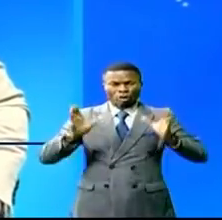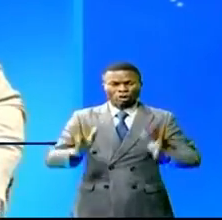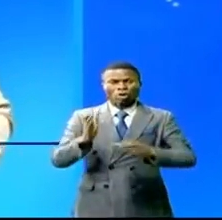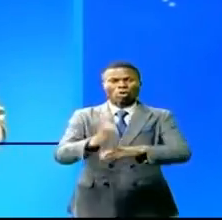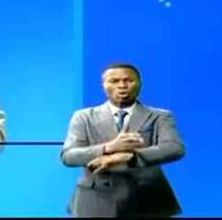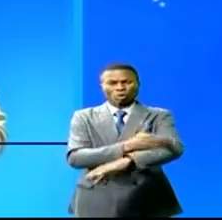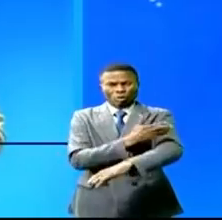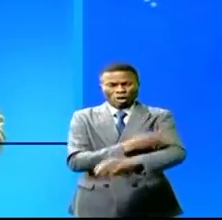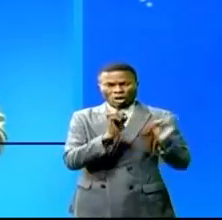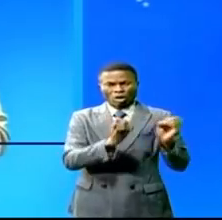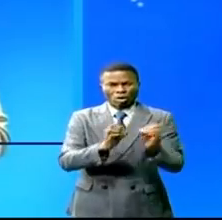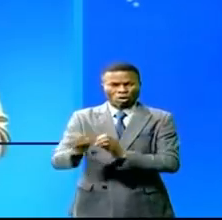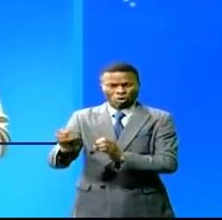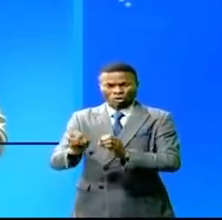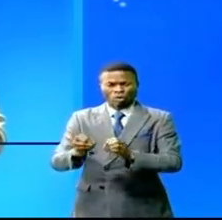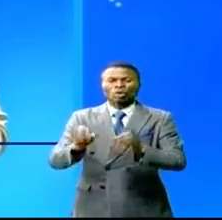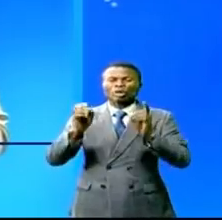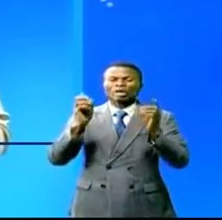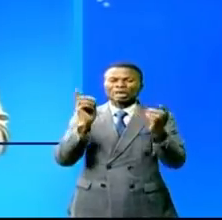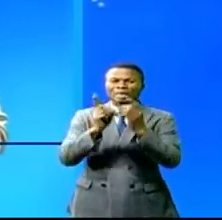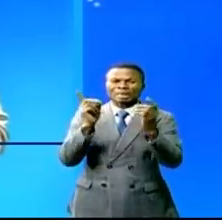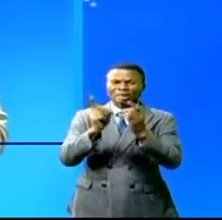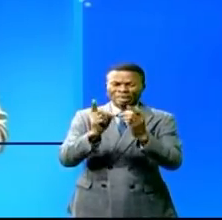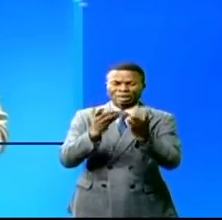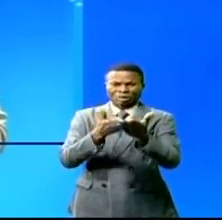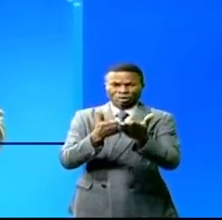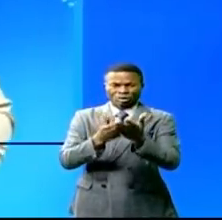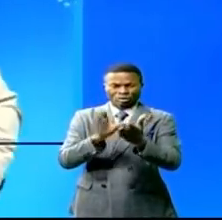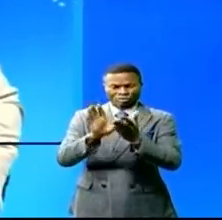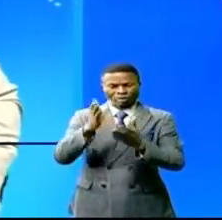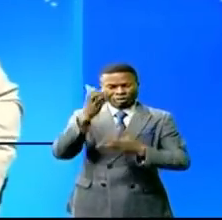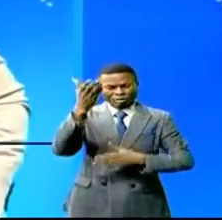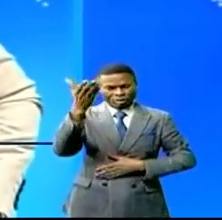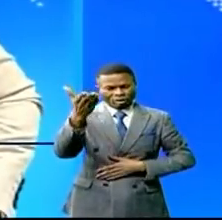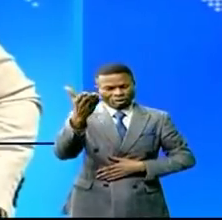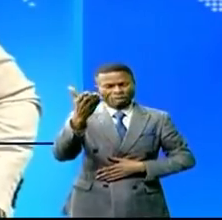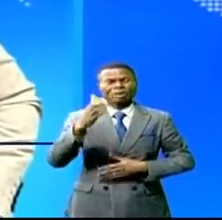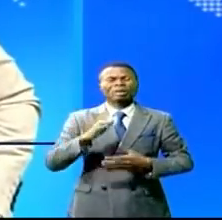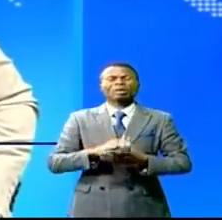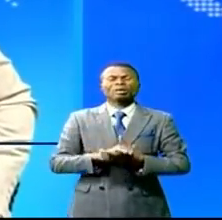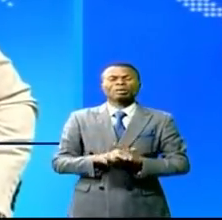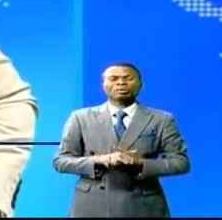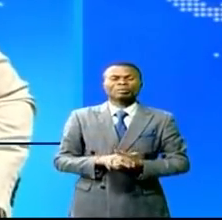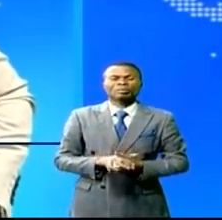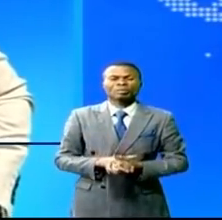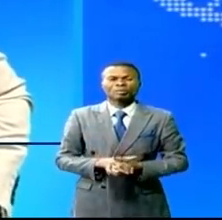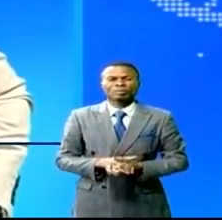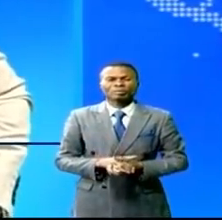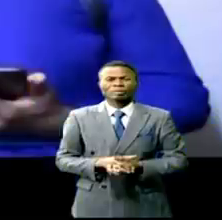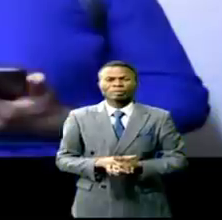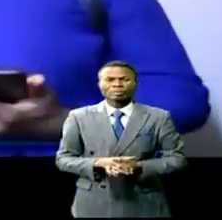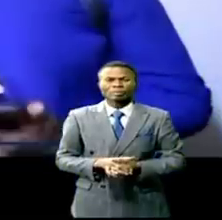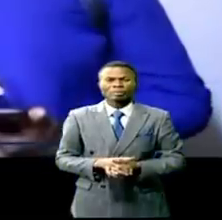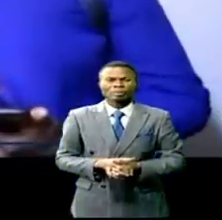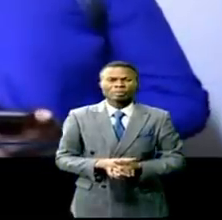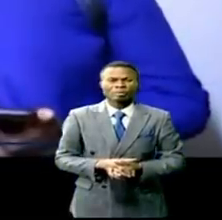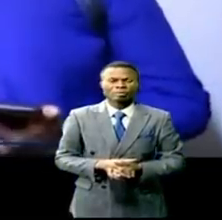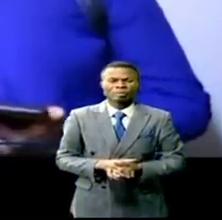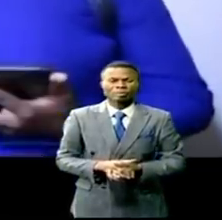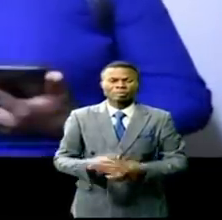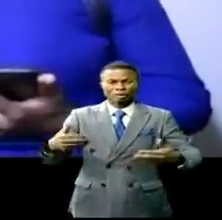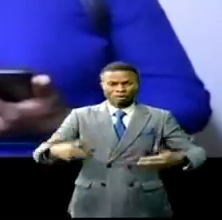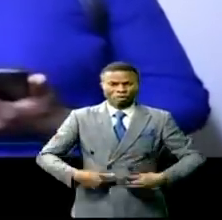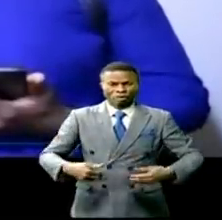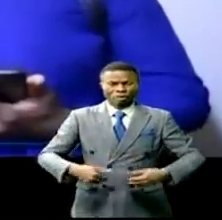a organisé un point de presse à ces sujets commentaire joseph oscar une balle qu'à la jeunesse